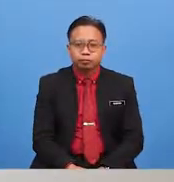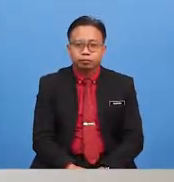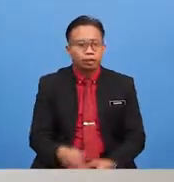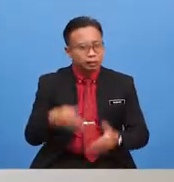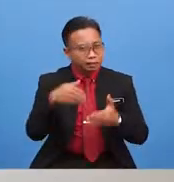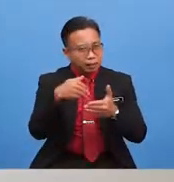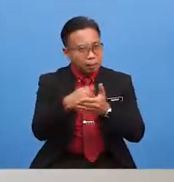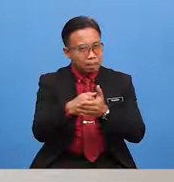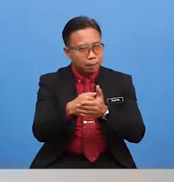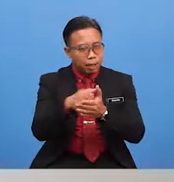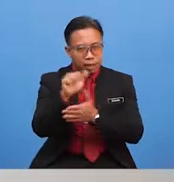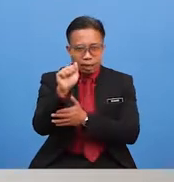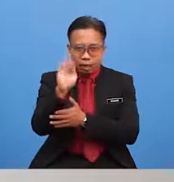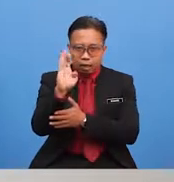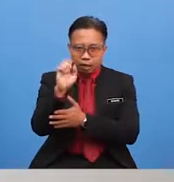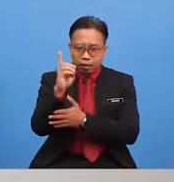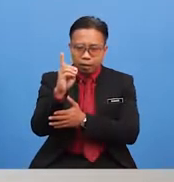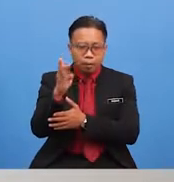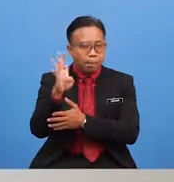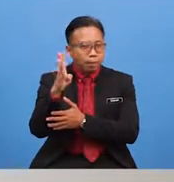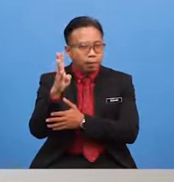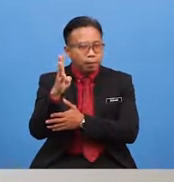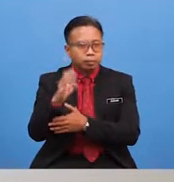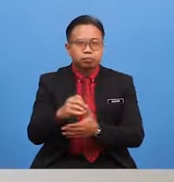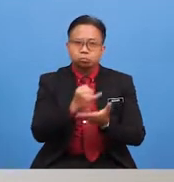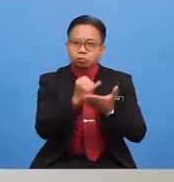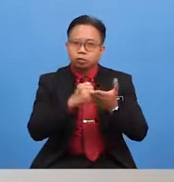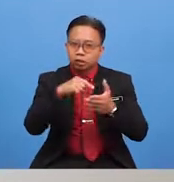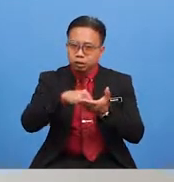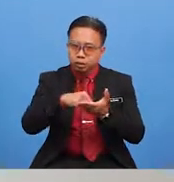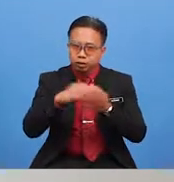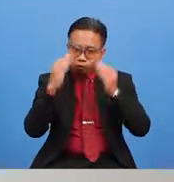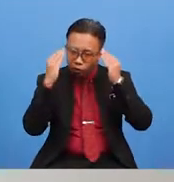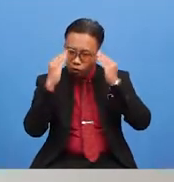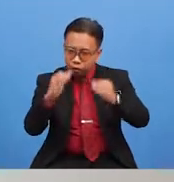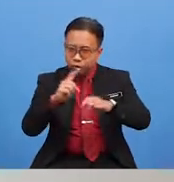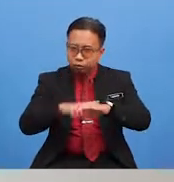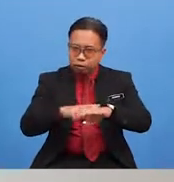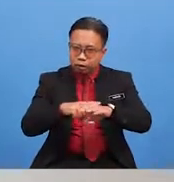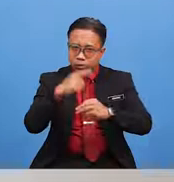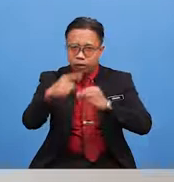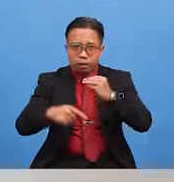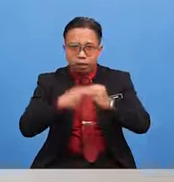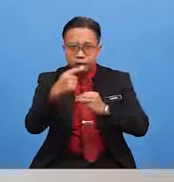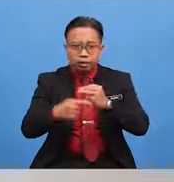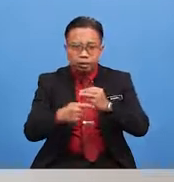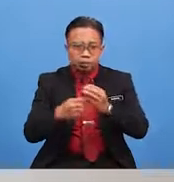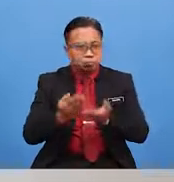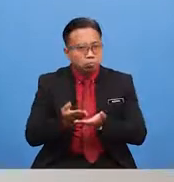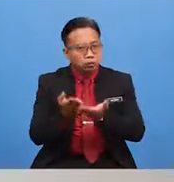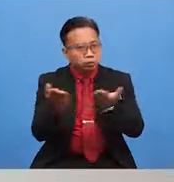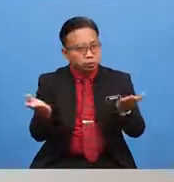Sehingga awal abad ke-14, seni ini tertumpu kepada hal-hal berkaitan